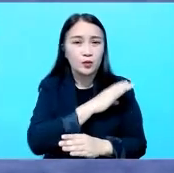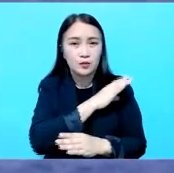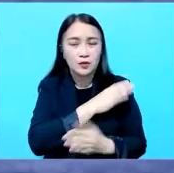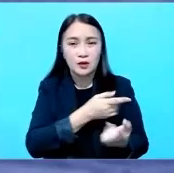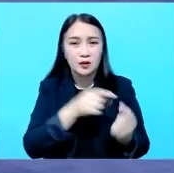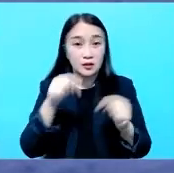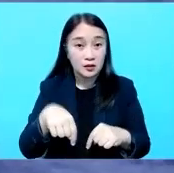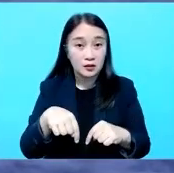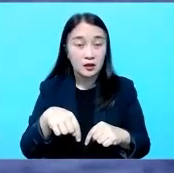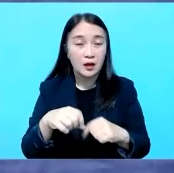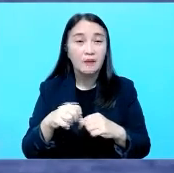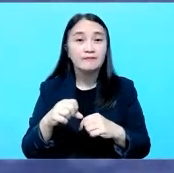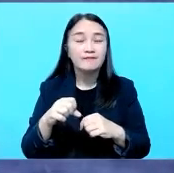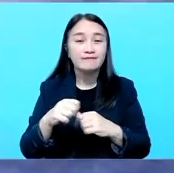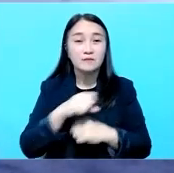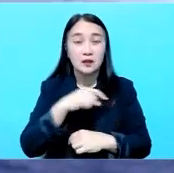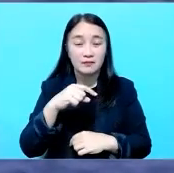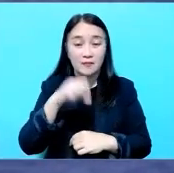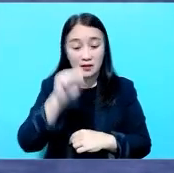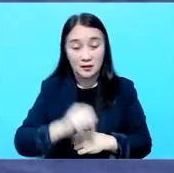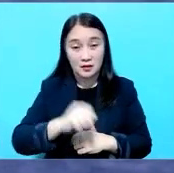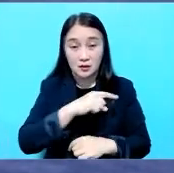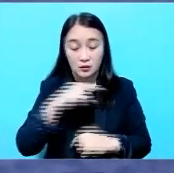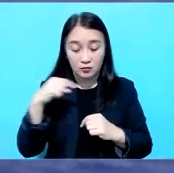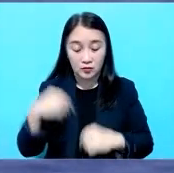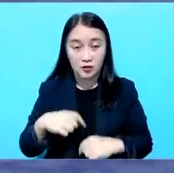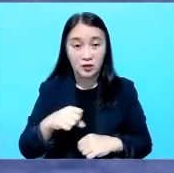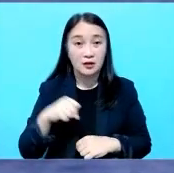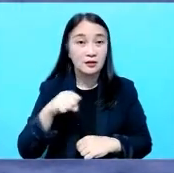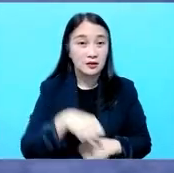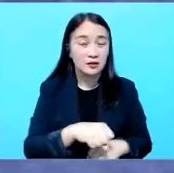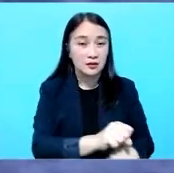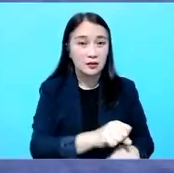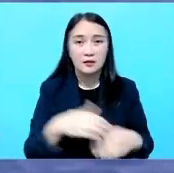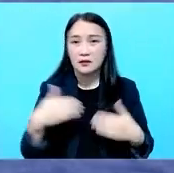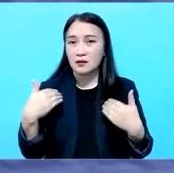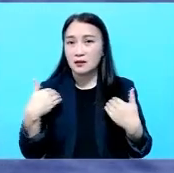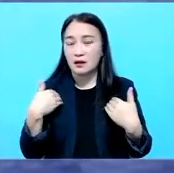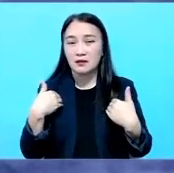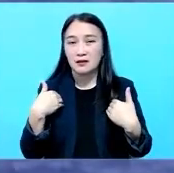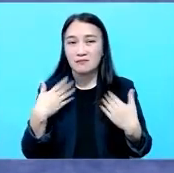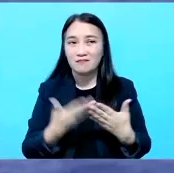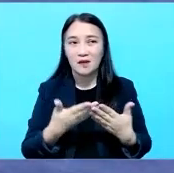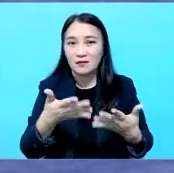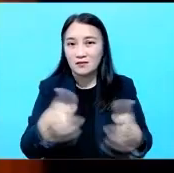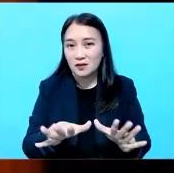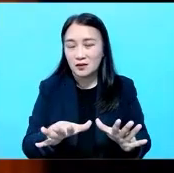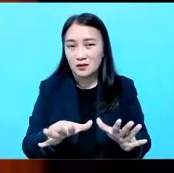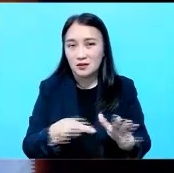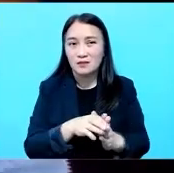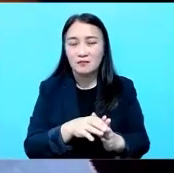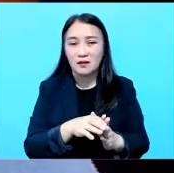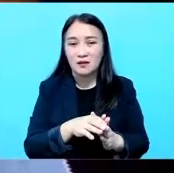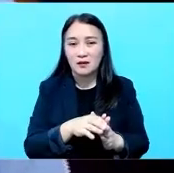matatapos ang tensyon sa mga pinagtatalunang teritoryo hanggat hindi natatapos ang Code of Conduct. You cannot stop trying. So